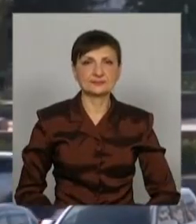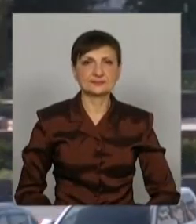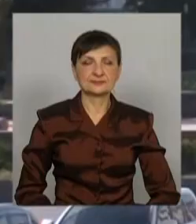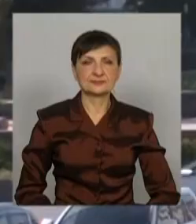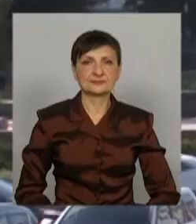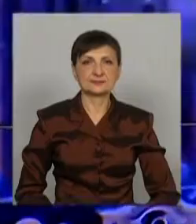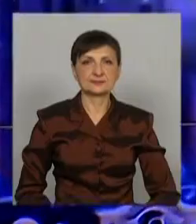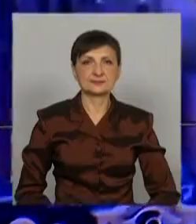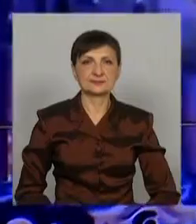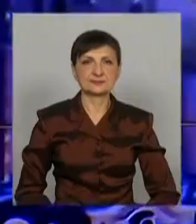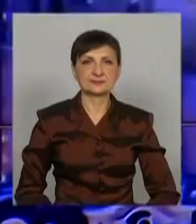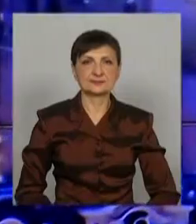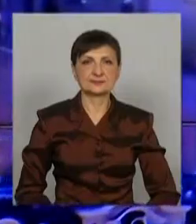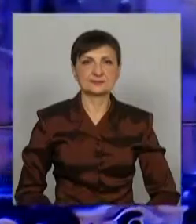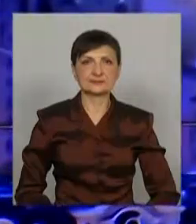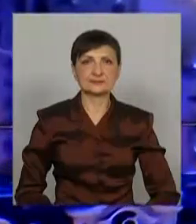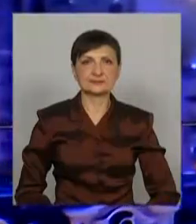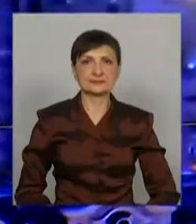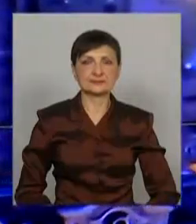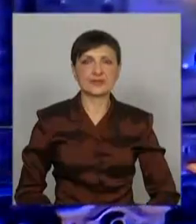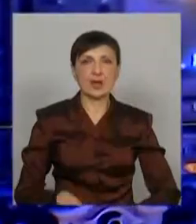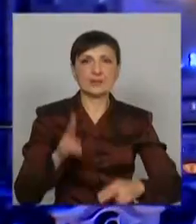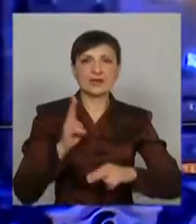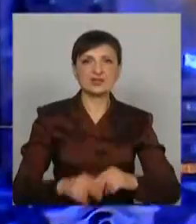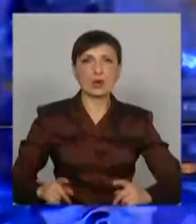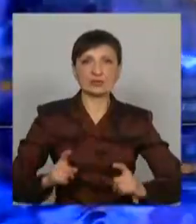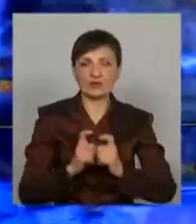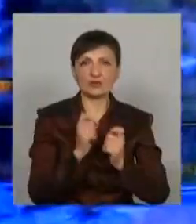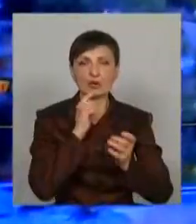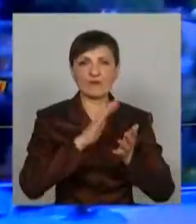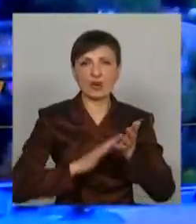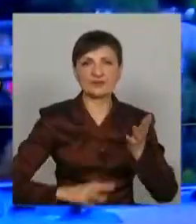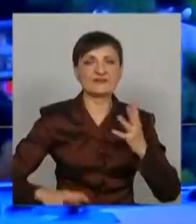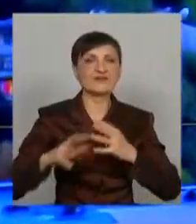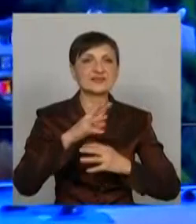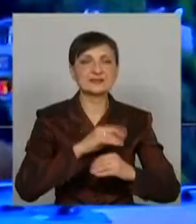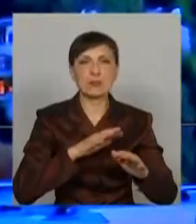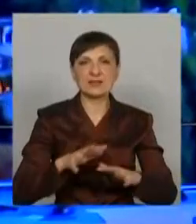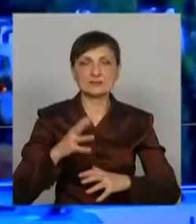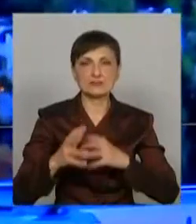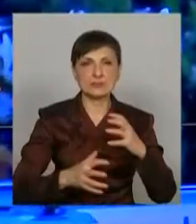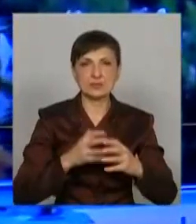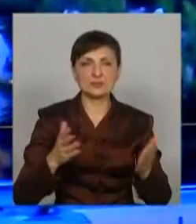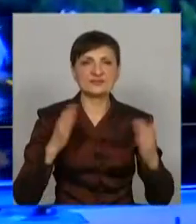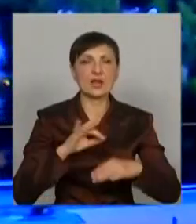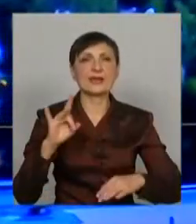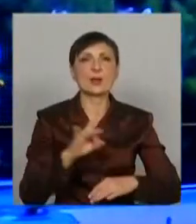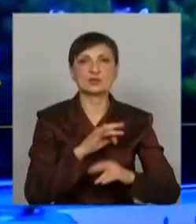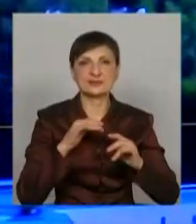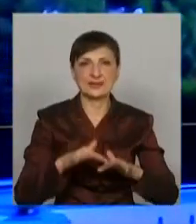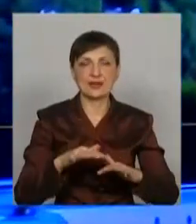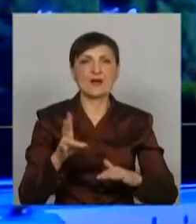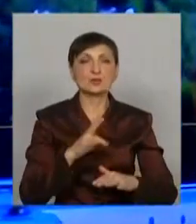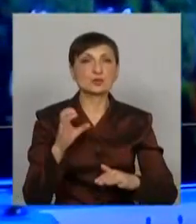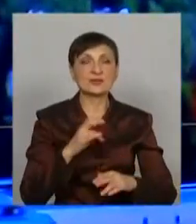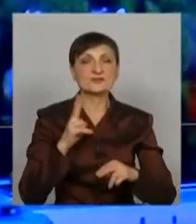нурсултан прекратить конфликт и и кровопролития во всех уголках мира призвали религиозные деятели в столице завершился